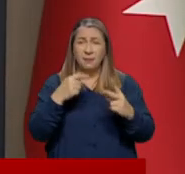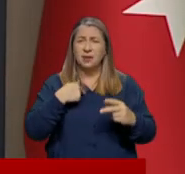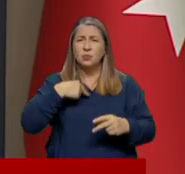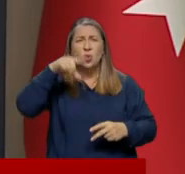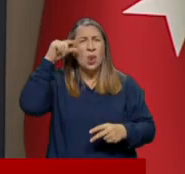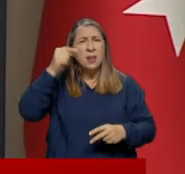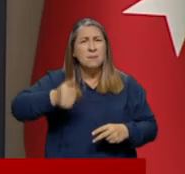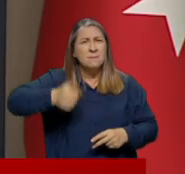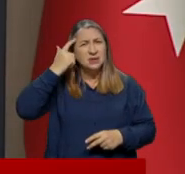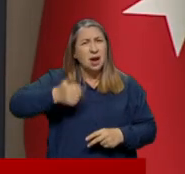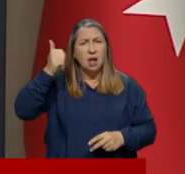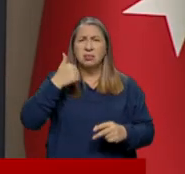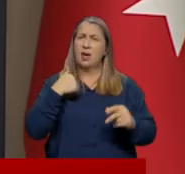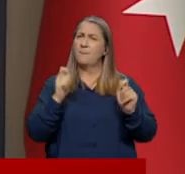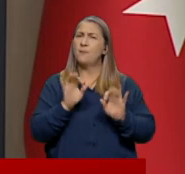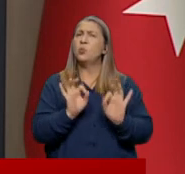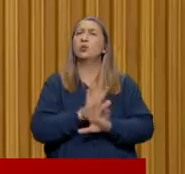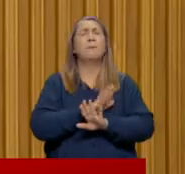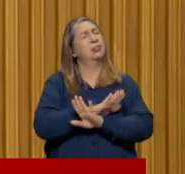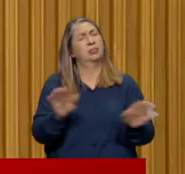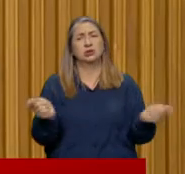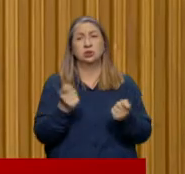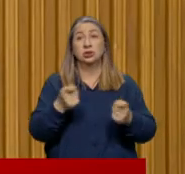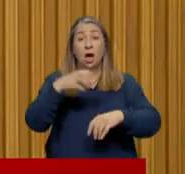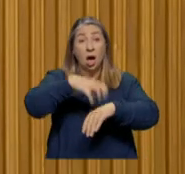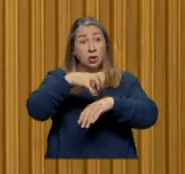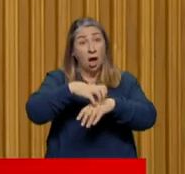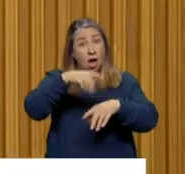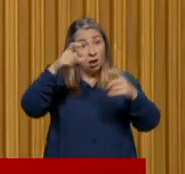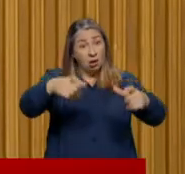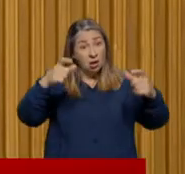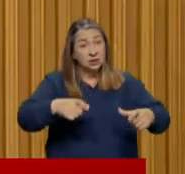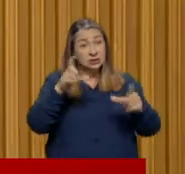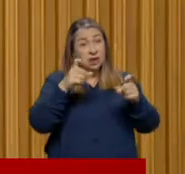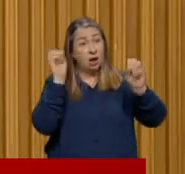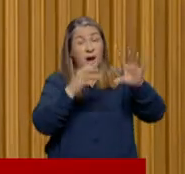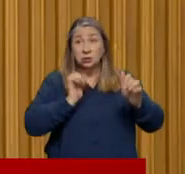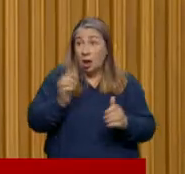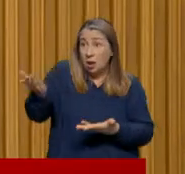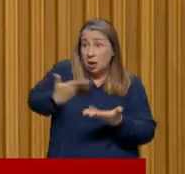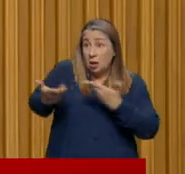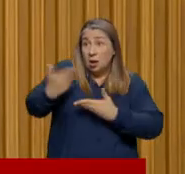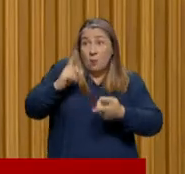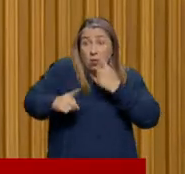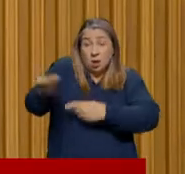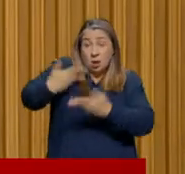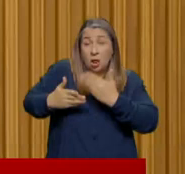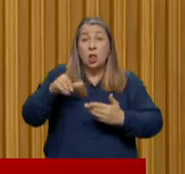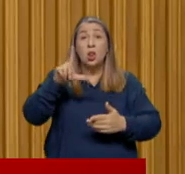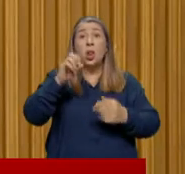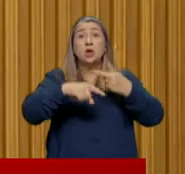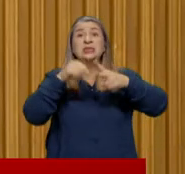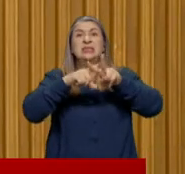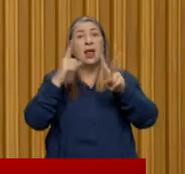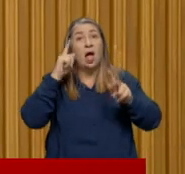vücuttaki işte yapmam mümkün değil Bitti iş Adalar silahla alırken askerler söyledi siyasiler söyledi O zaman